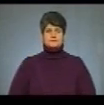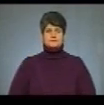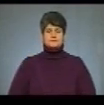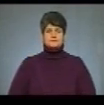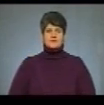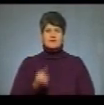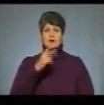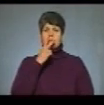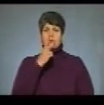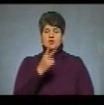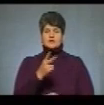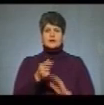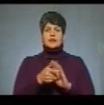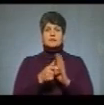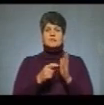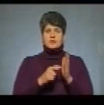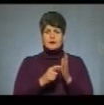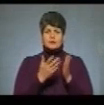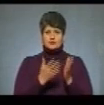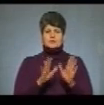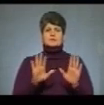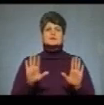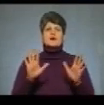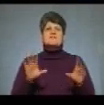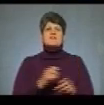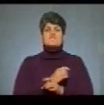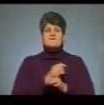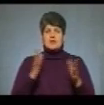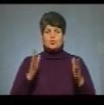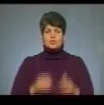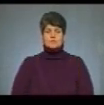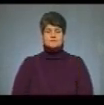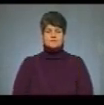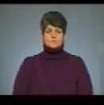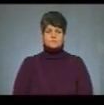Ви бачите кадри кімнати, де стався вибух.